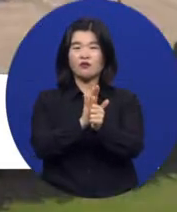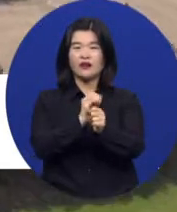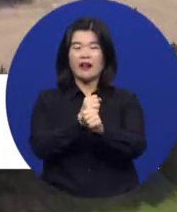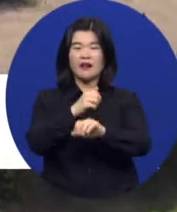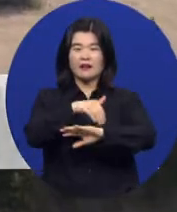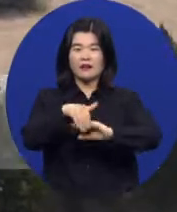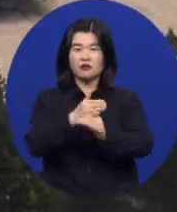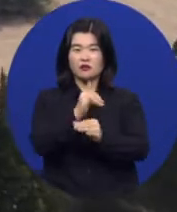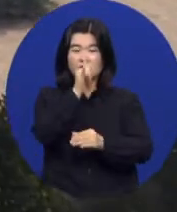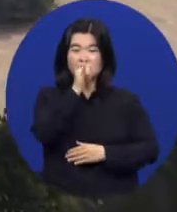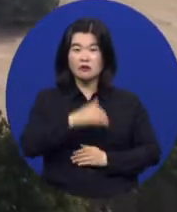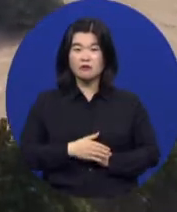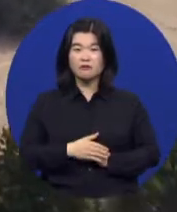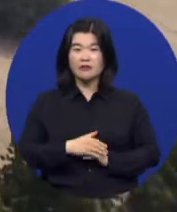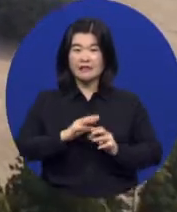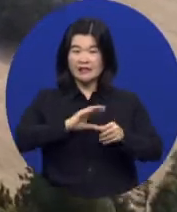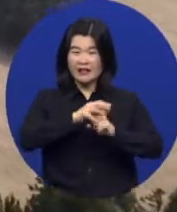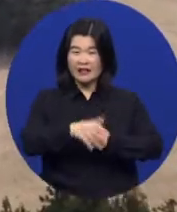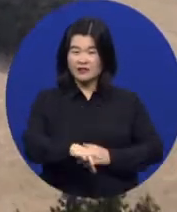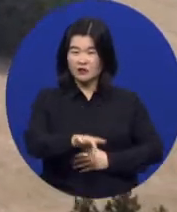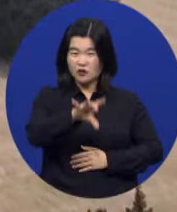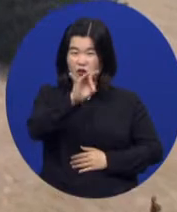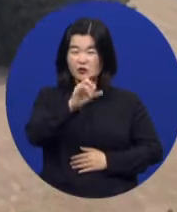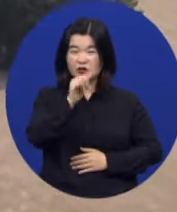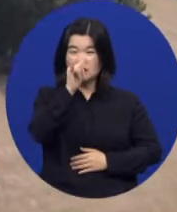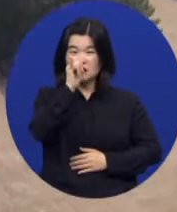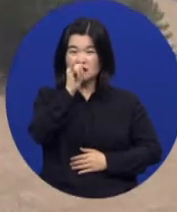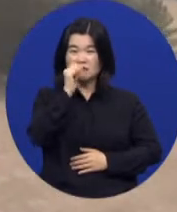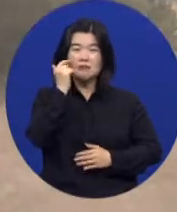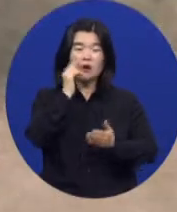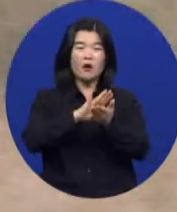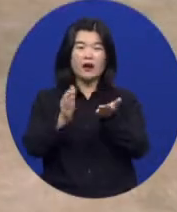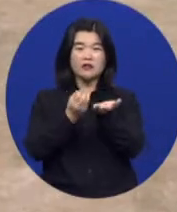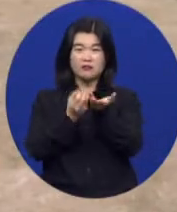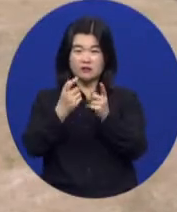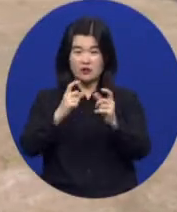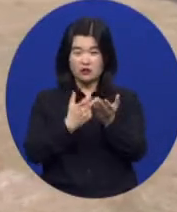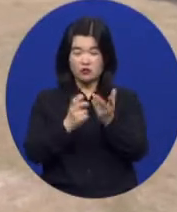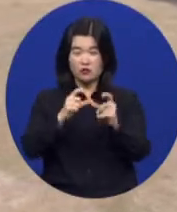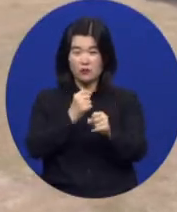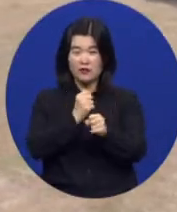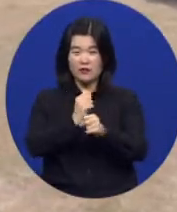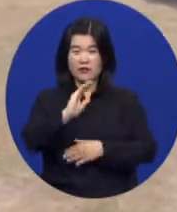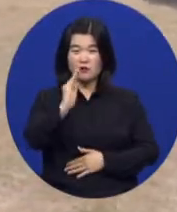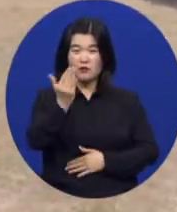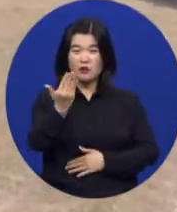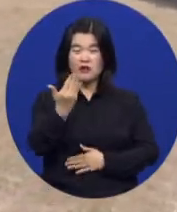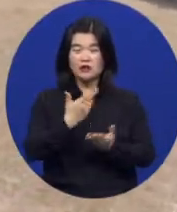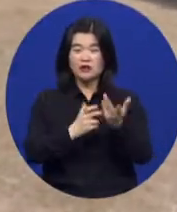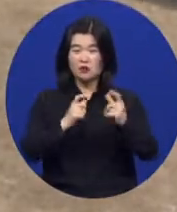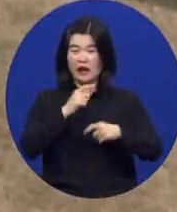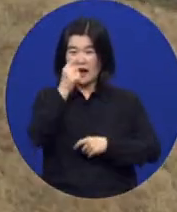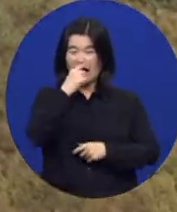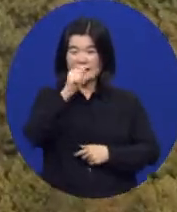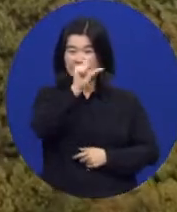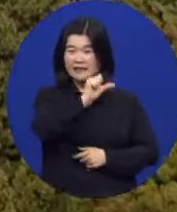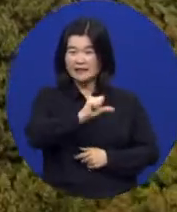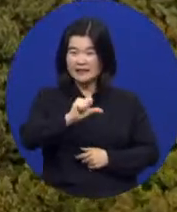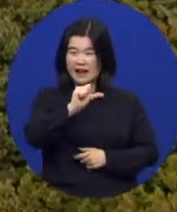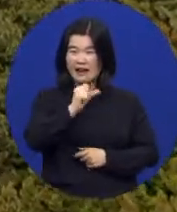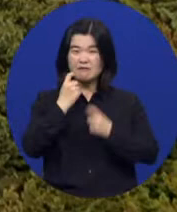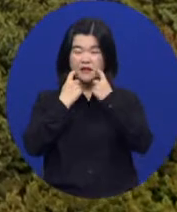계획이고요. 세계 최대 규모의 민간기구가 평화의 섬인 제주에 둥지를 틀게 되면서 제주가 아시아태평양 지역